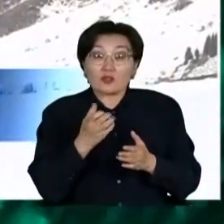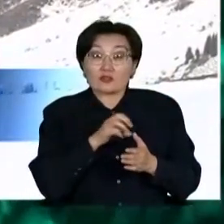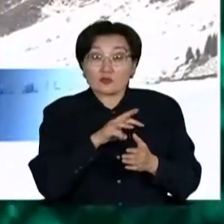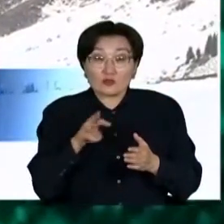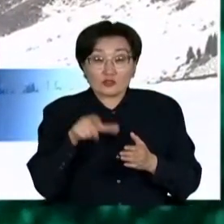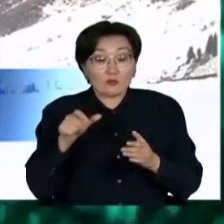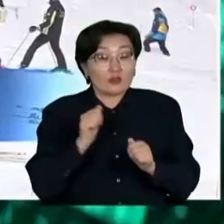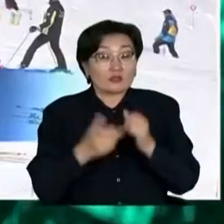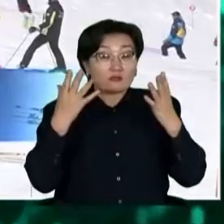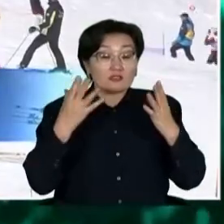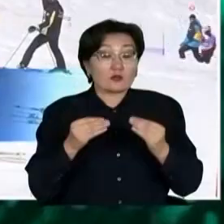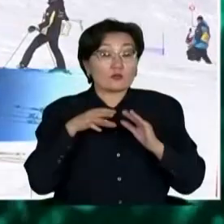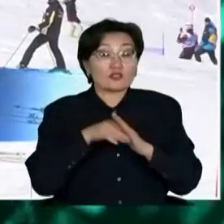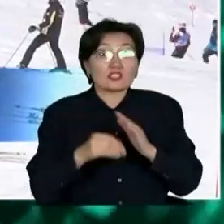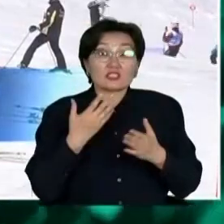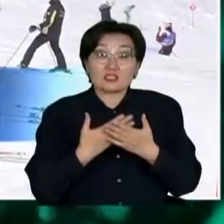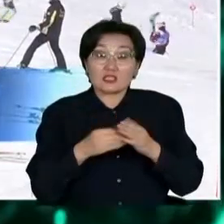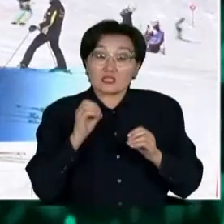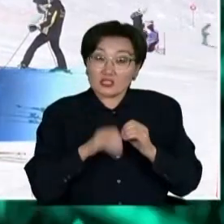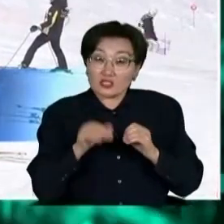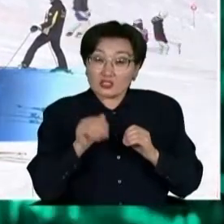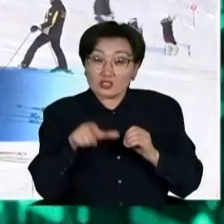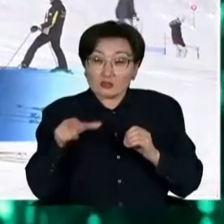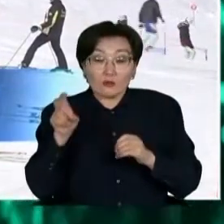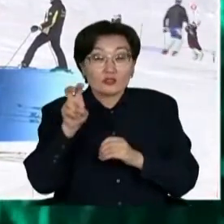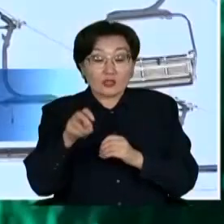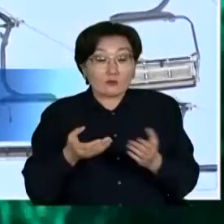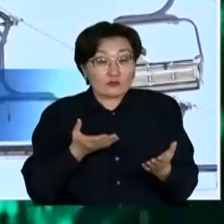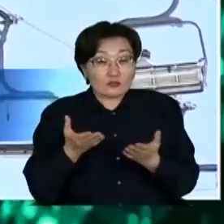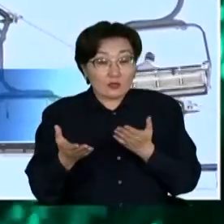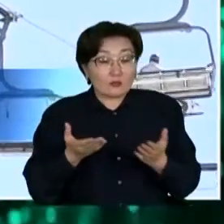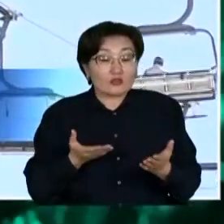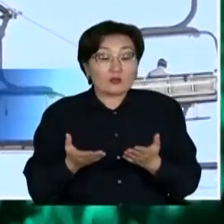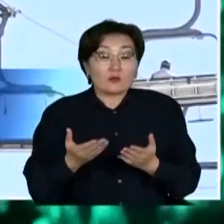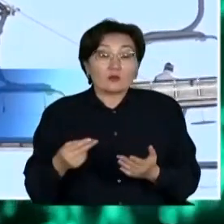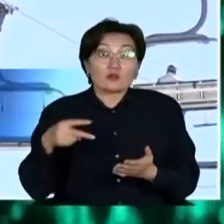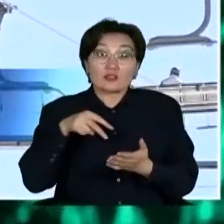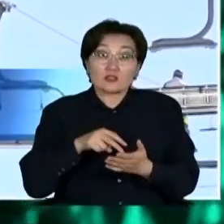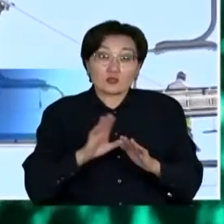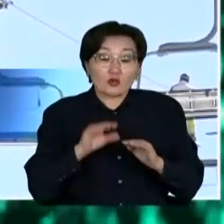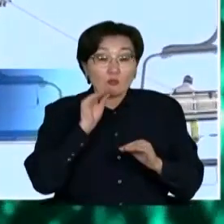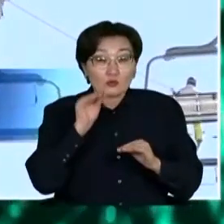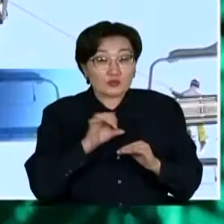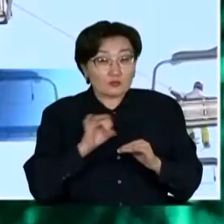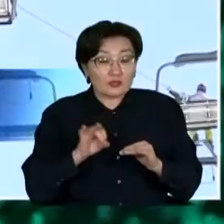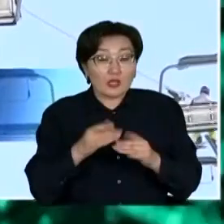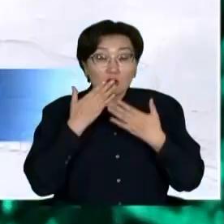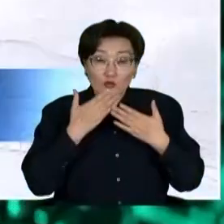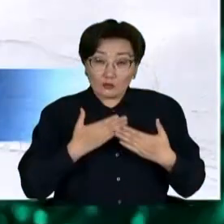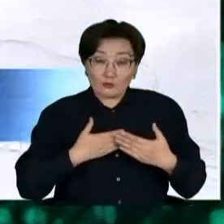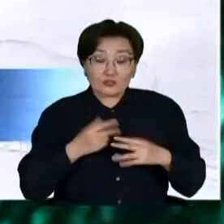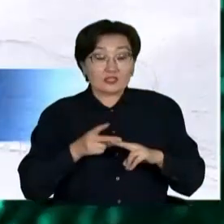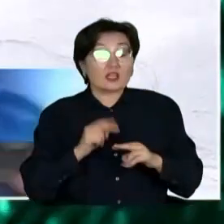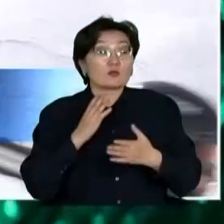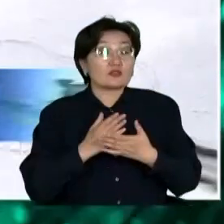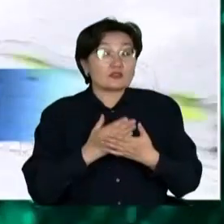В день эта цифра составляет около 10 тысяч. На лыжи или сноуборд встают не только профессионалы, но и любители. Это